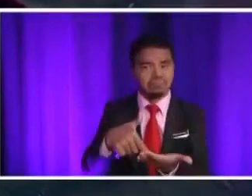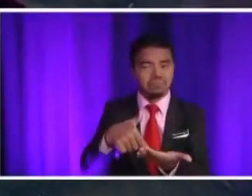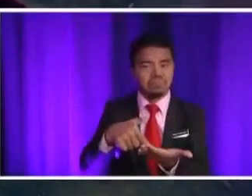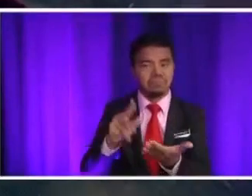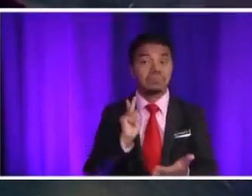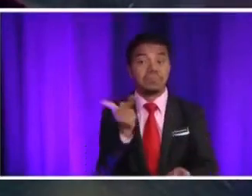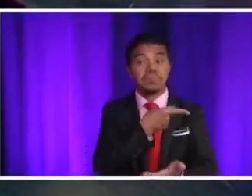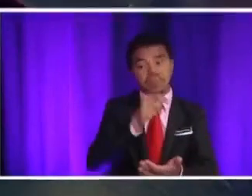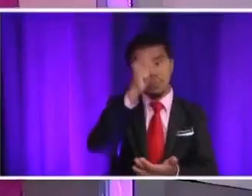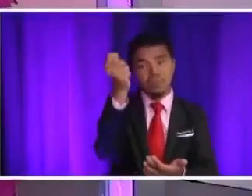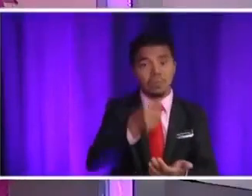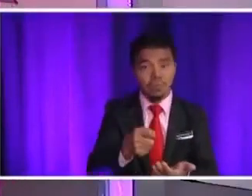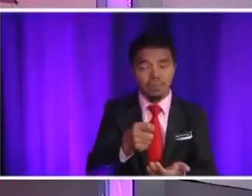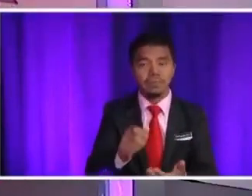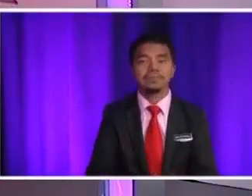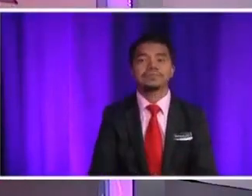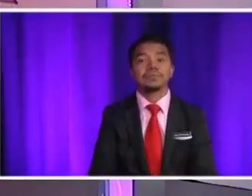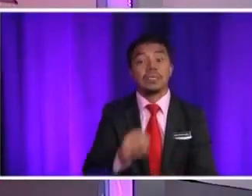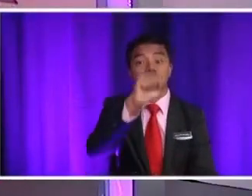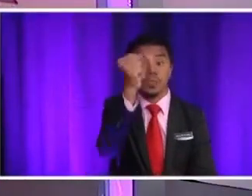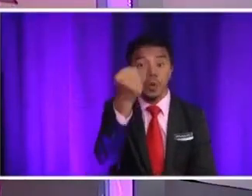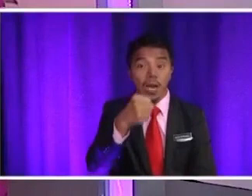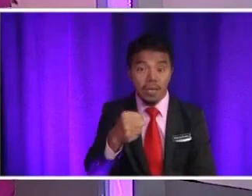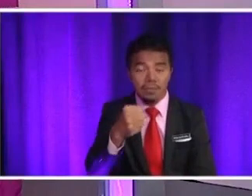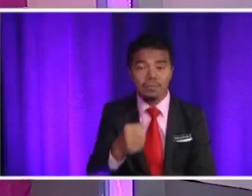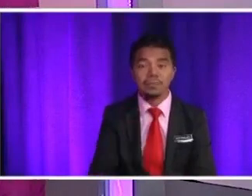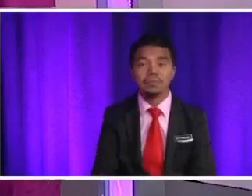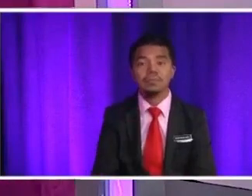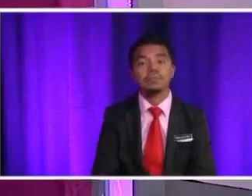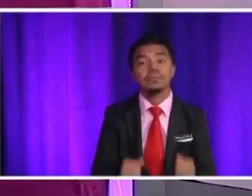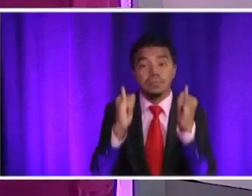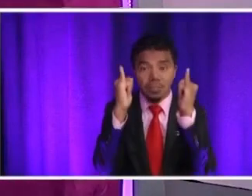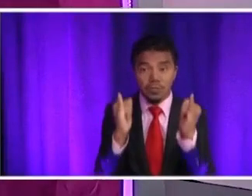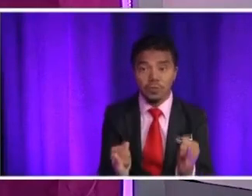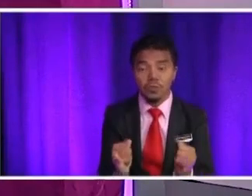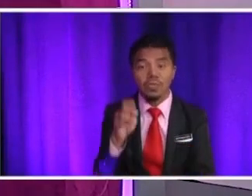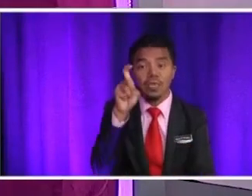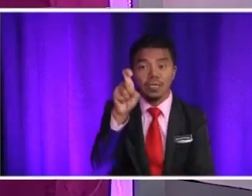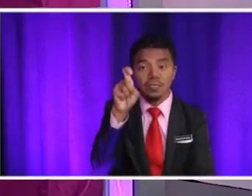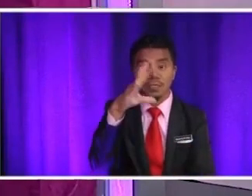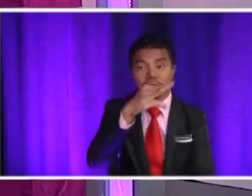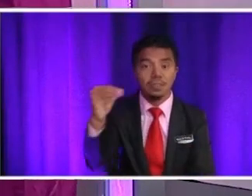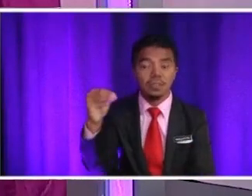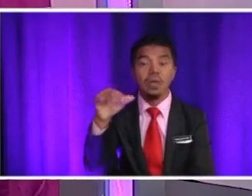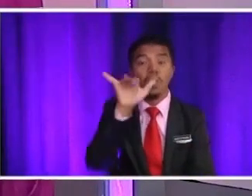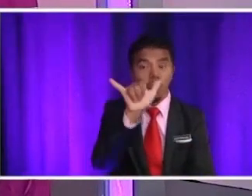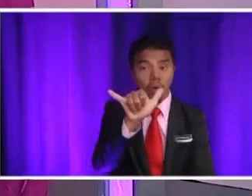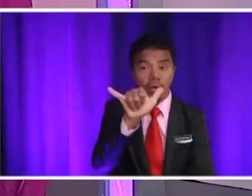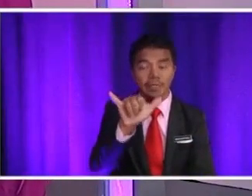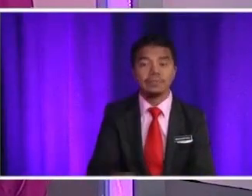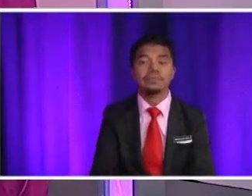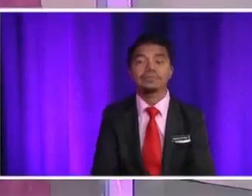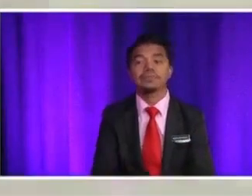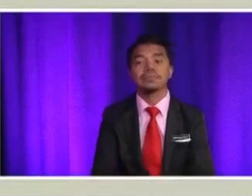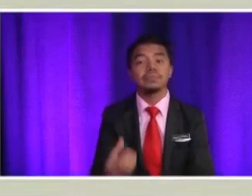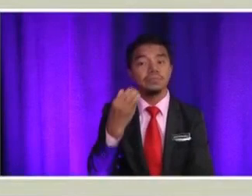So, kalau kita soalannya, individu X dan individu Y. Jadi kalau kita tengok cirinya,